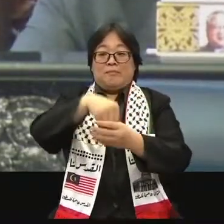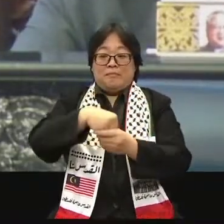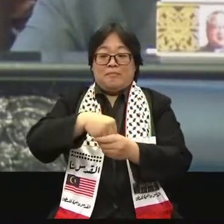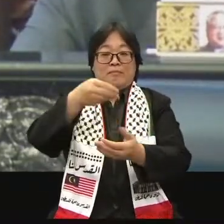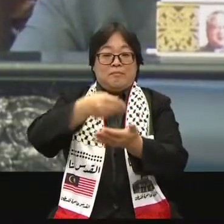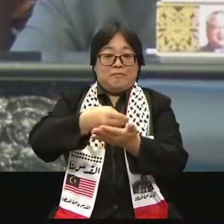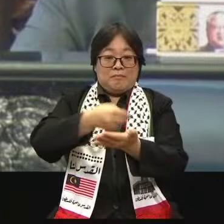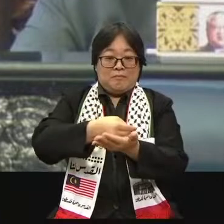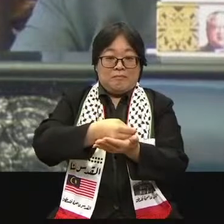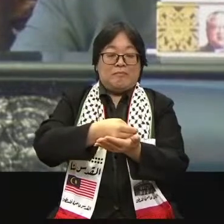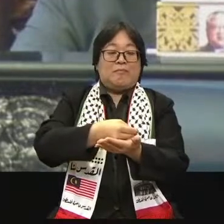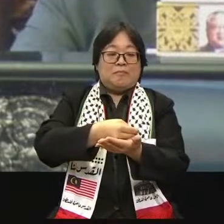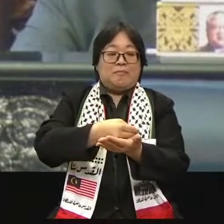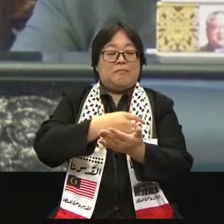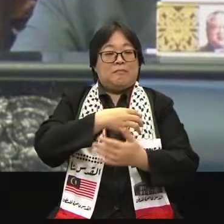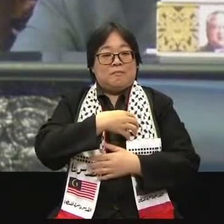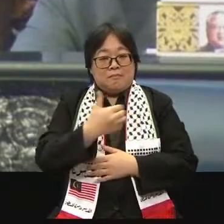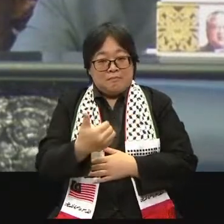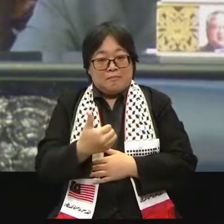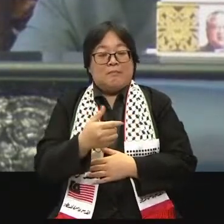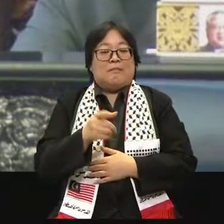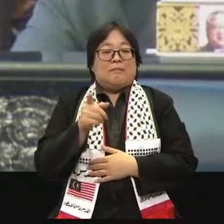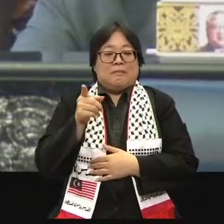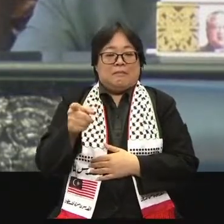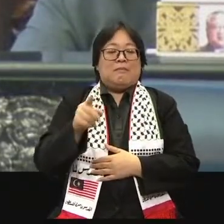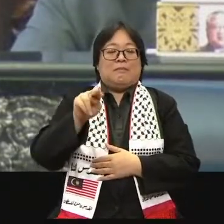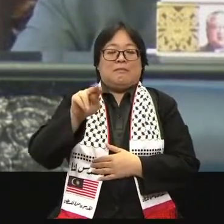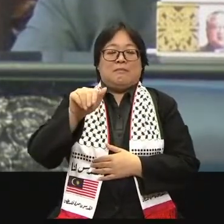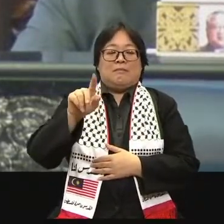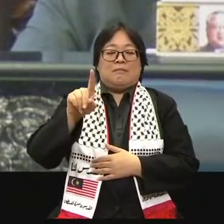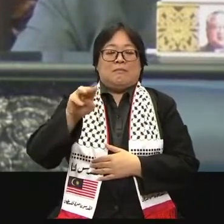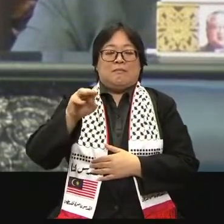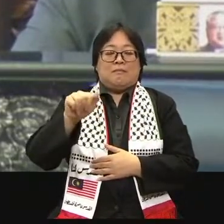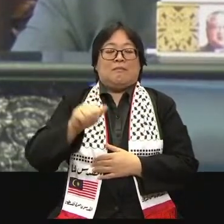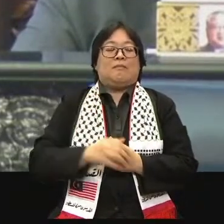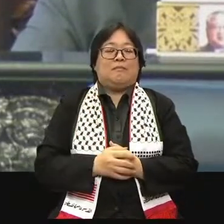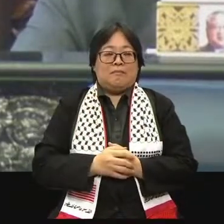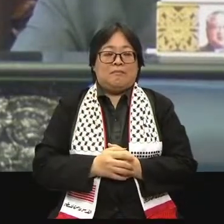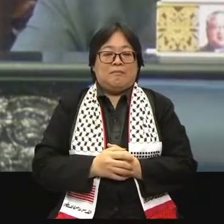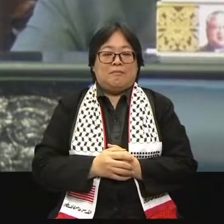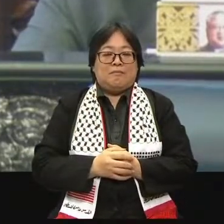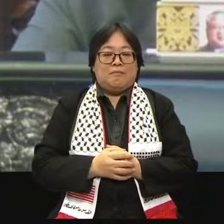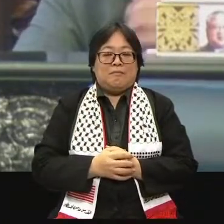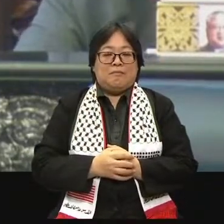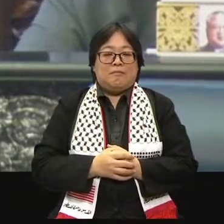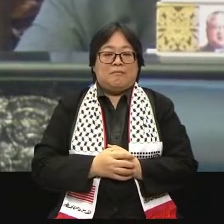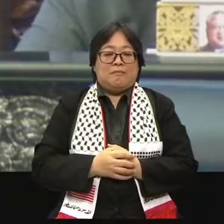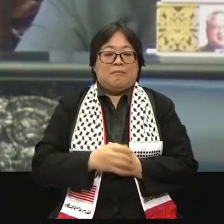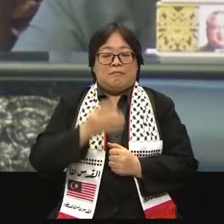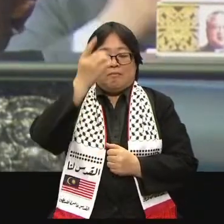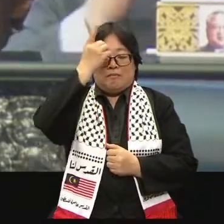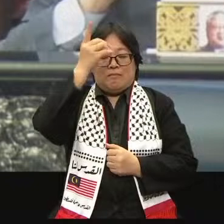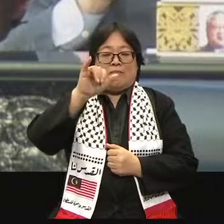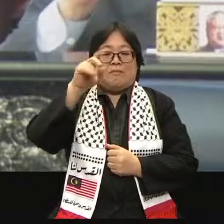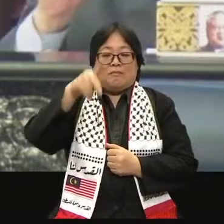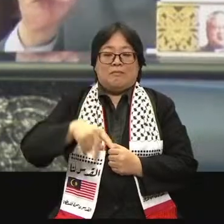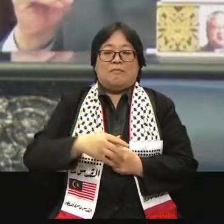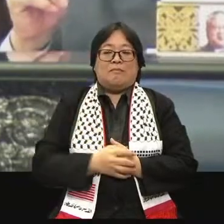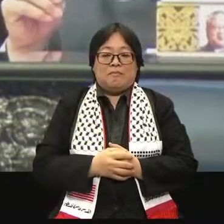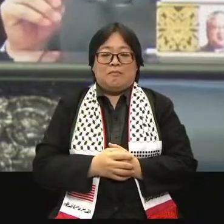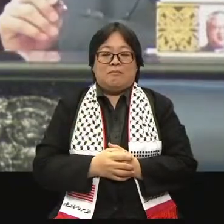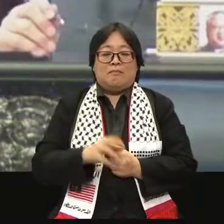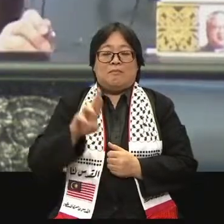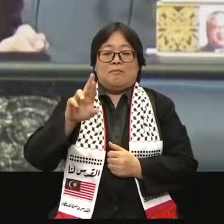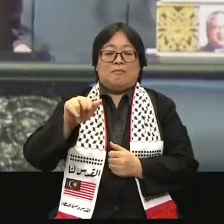Wang Ehsan Ia adalah di bawah tanggungjawab n dan datuk yang di-pertua sebagaimana